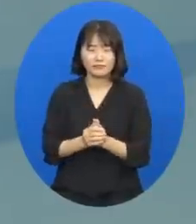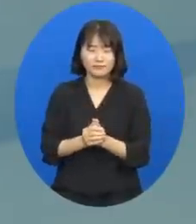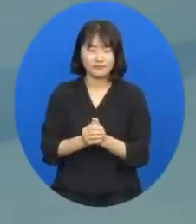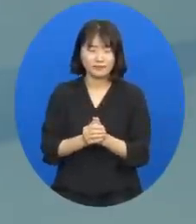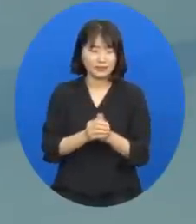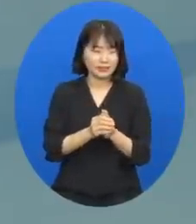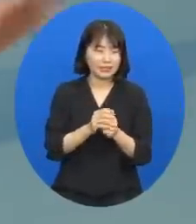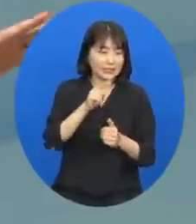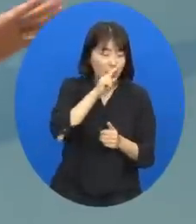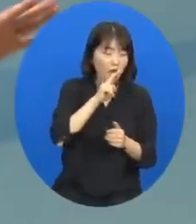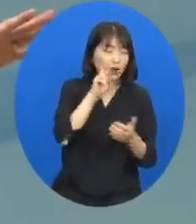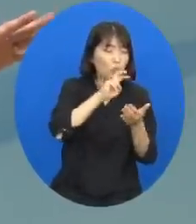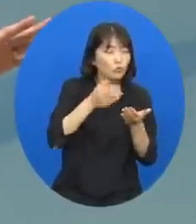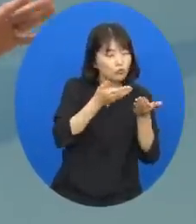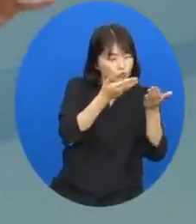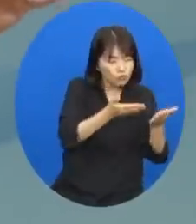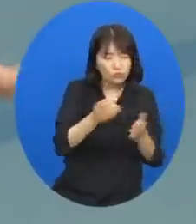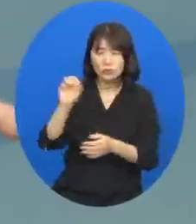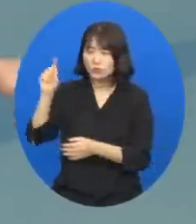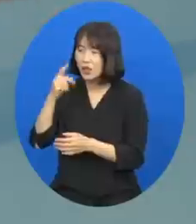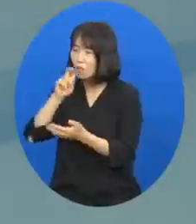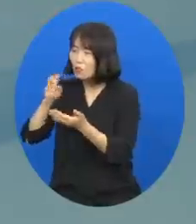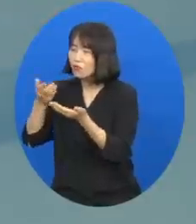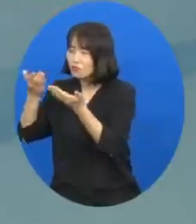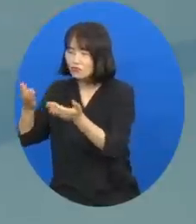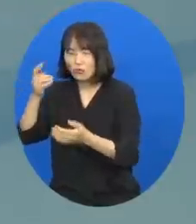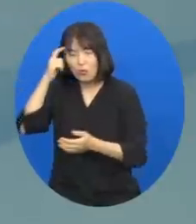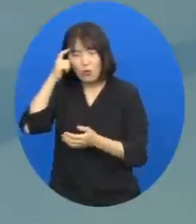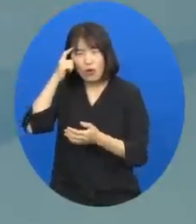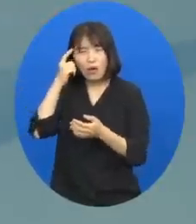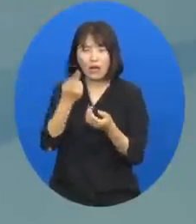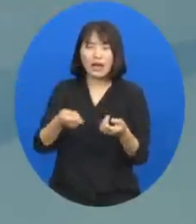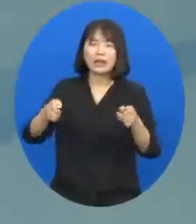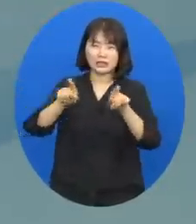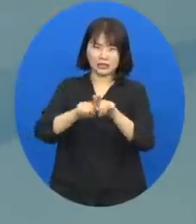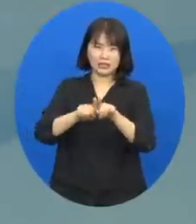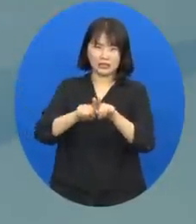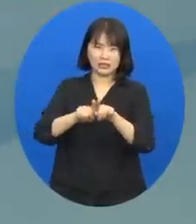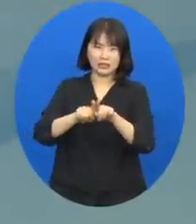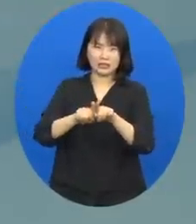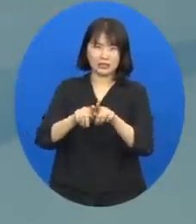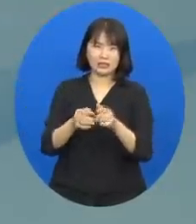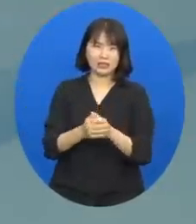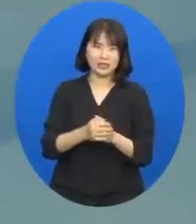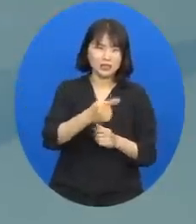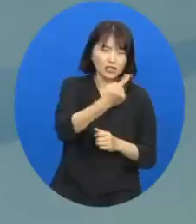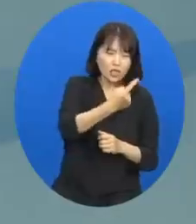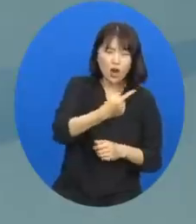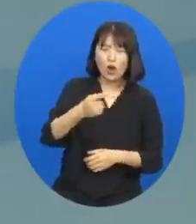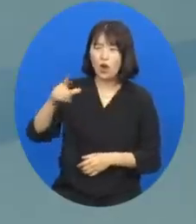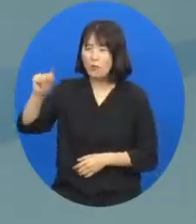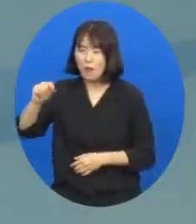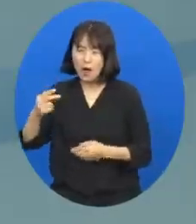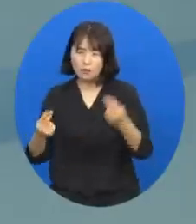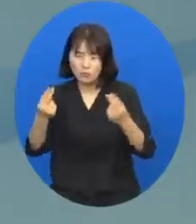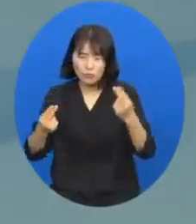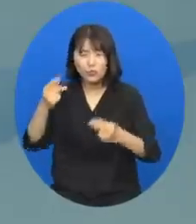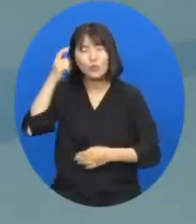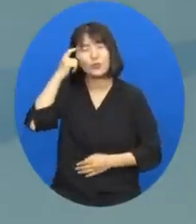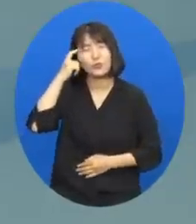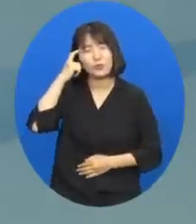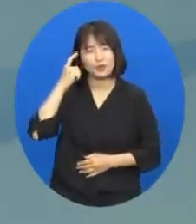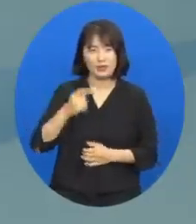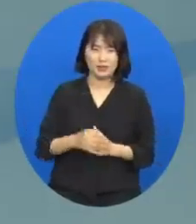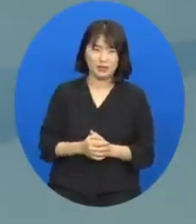가서 푸르고 각각 할 것이지 이것을 같이 부르니까 천도 대단한 건데 바나나가 비교하면 당연히 기분 나쁘죠 아니 그